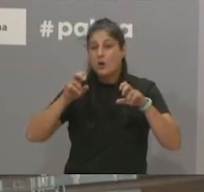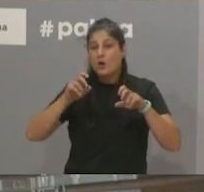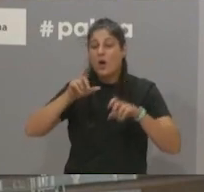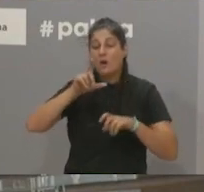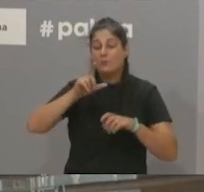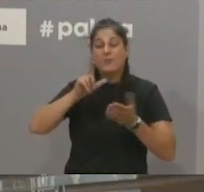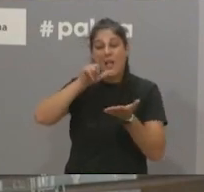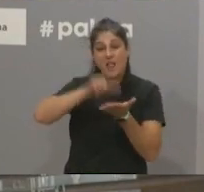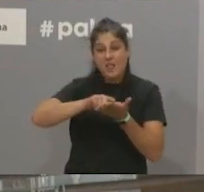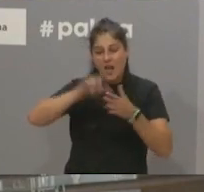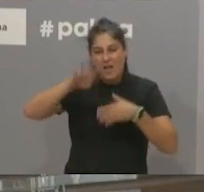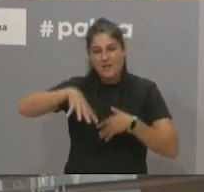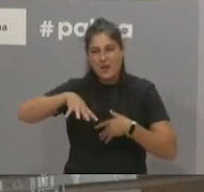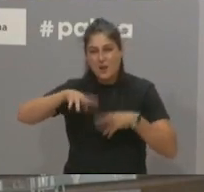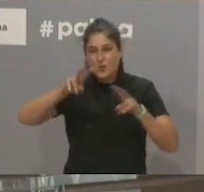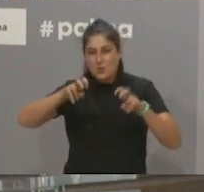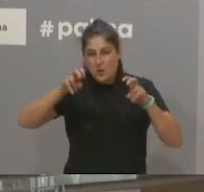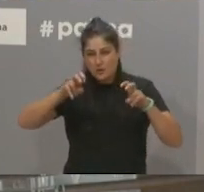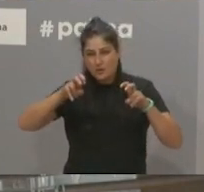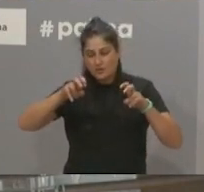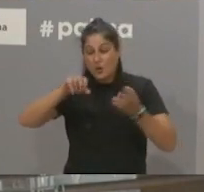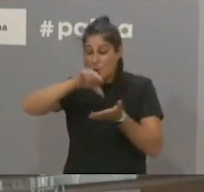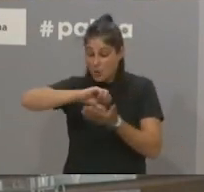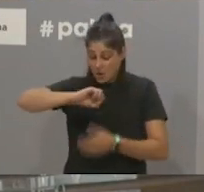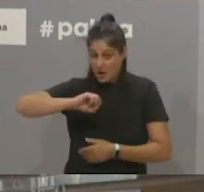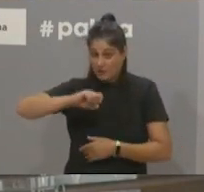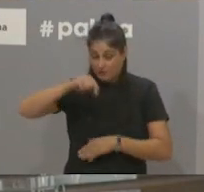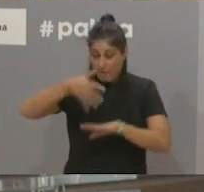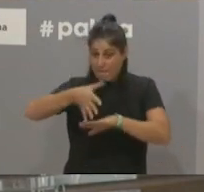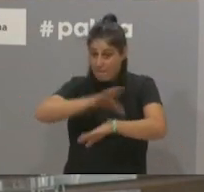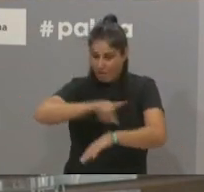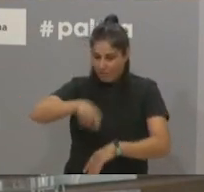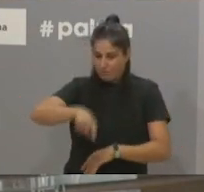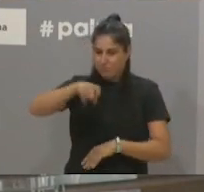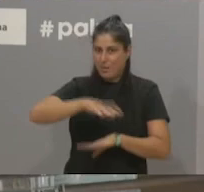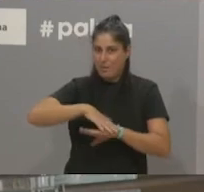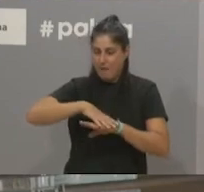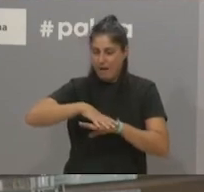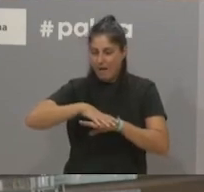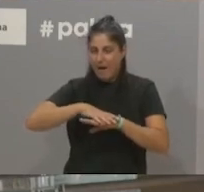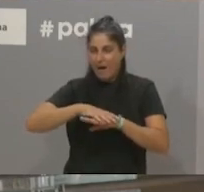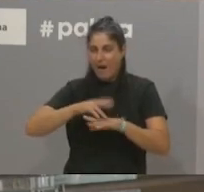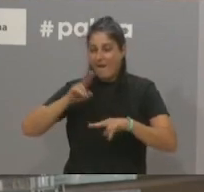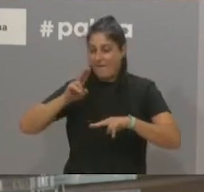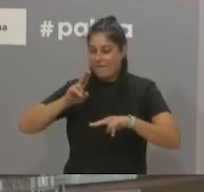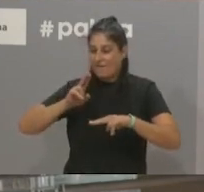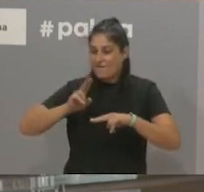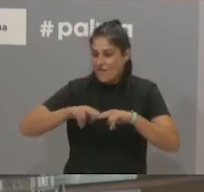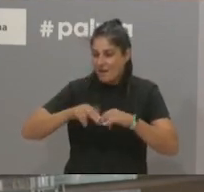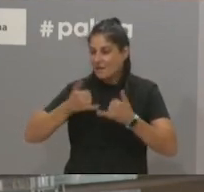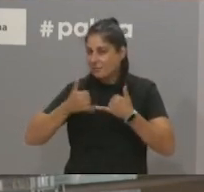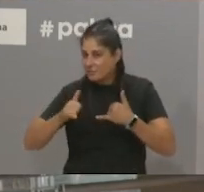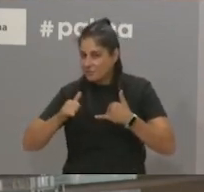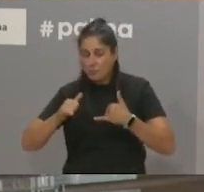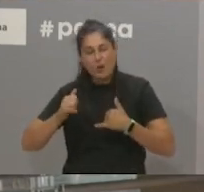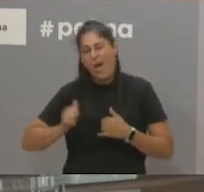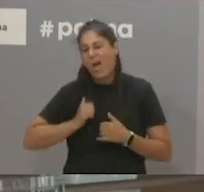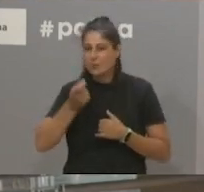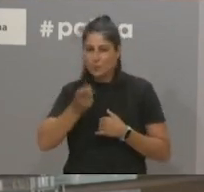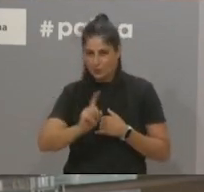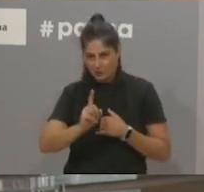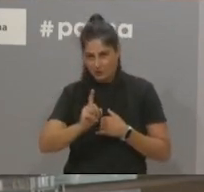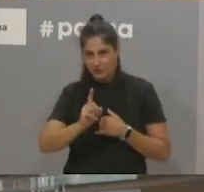Catalana. La tria de la nostra ciutat com a escenari d'aquesta obertura no va ser un fet casual. Era un